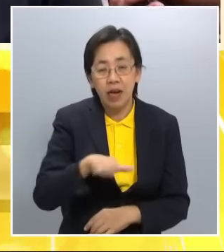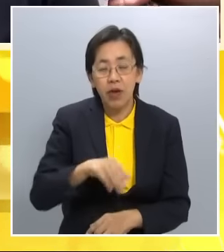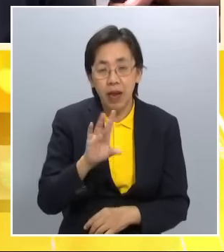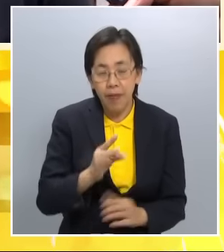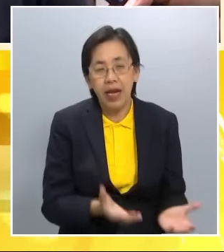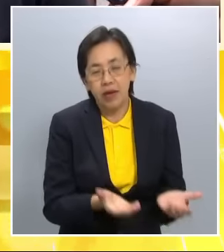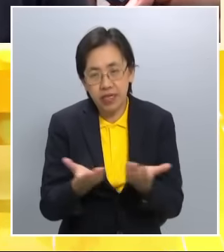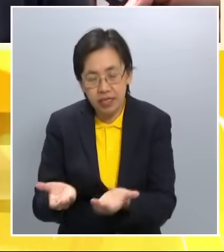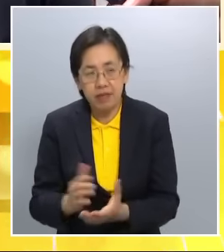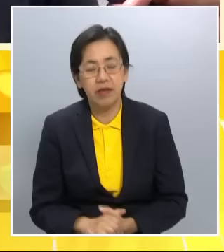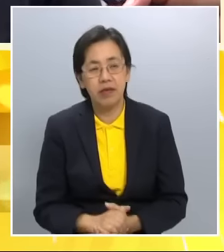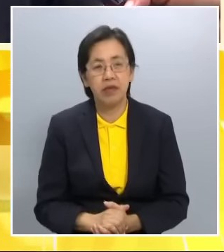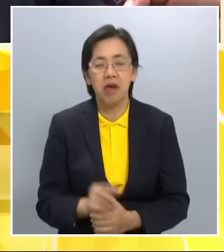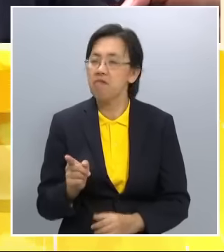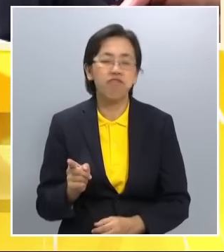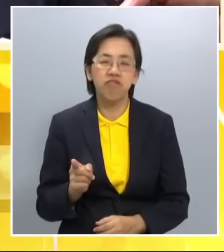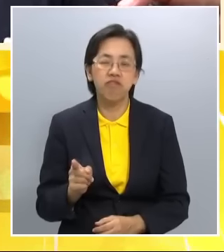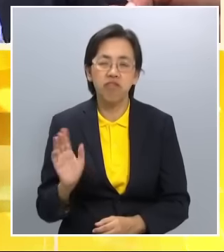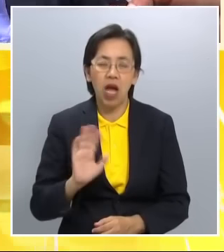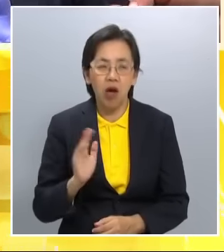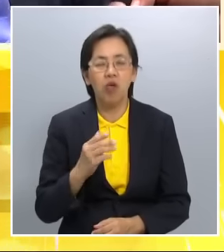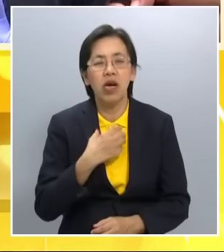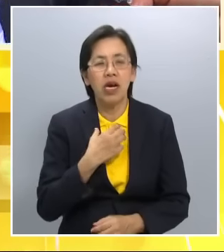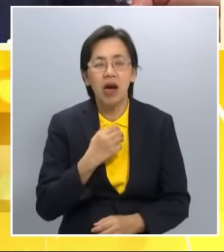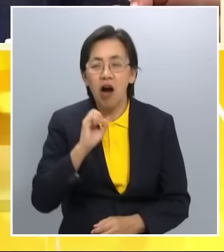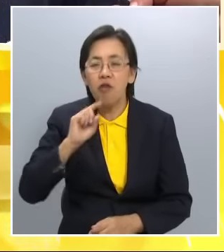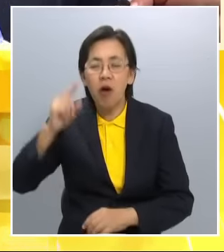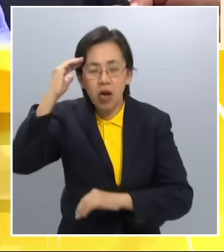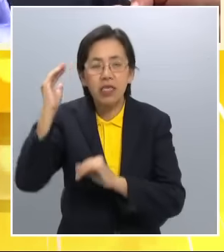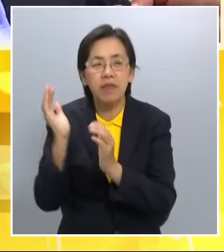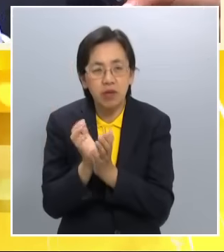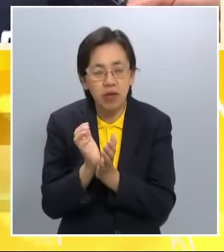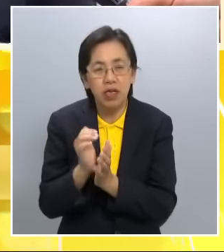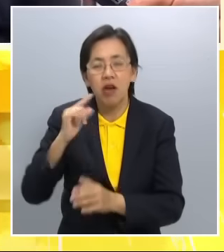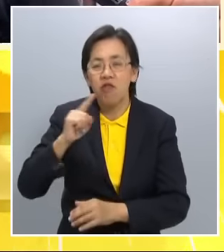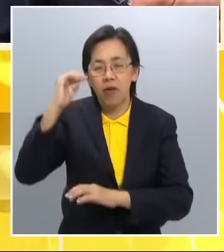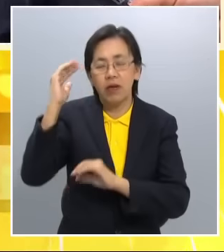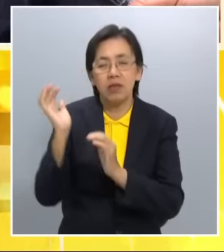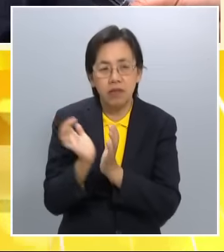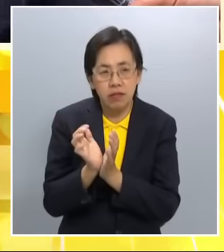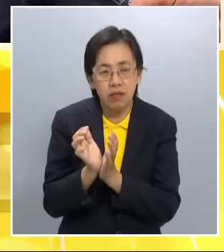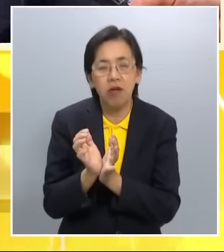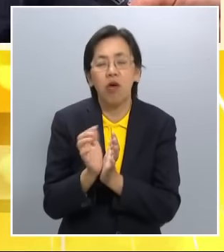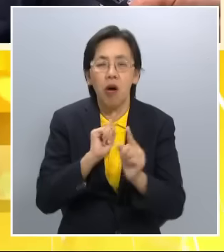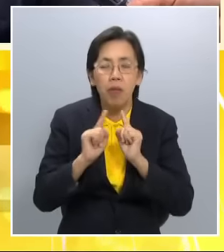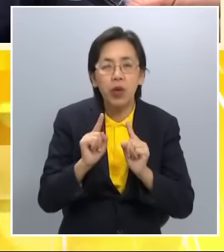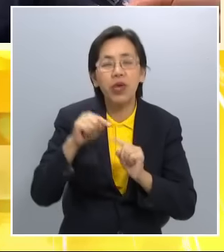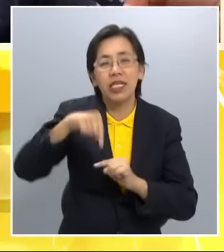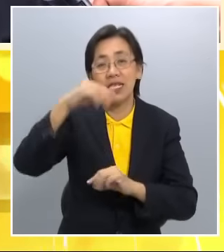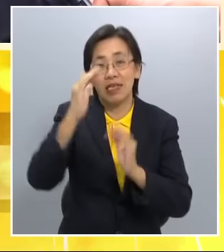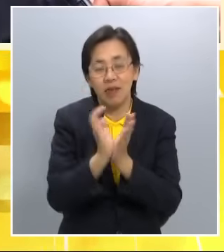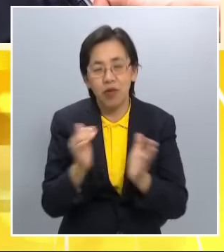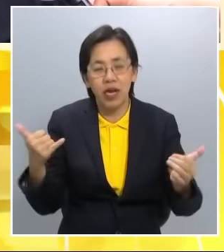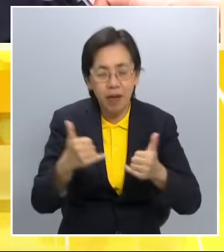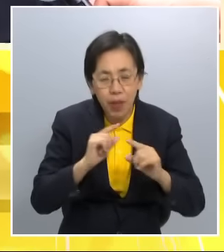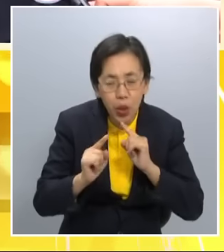แล้วแกก็เลยเหมือนไม่โอเคแกก็เลยไปแจ้งตำรวจมันก็เลยเป็นการไปเคลียร์กันในที่สน.ค่ะจ